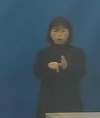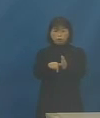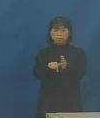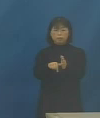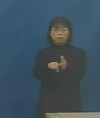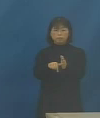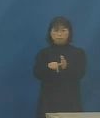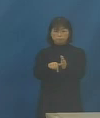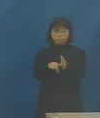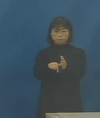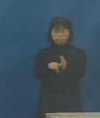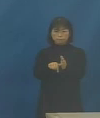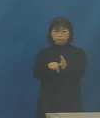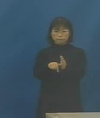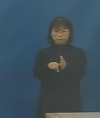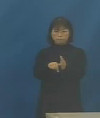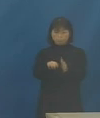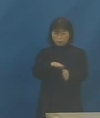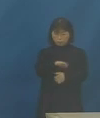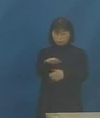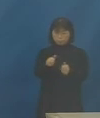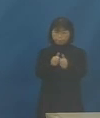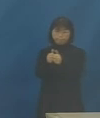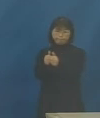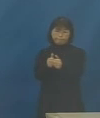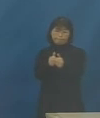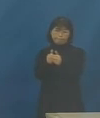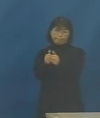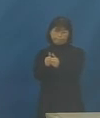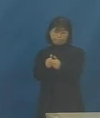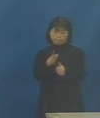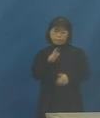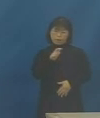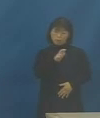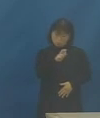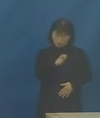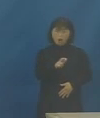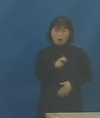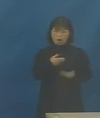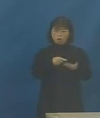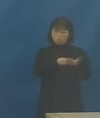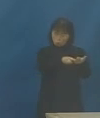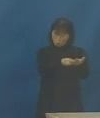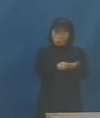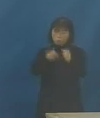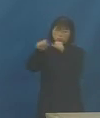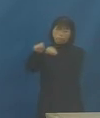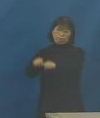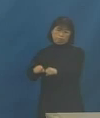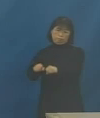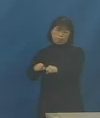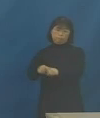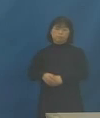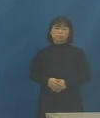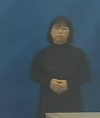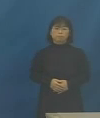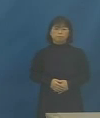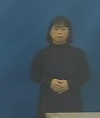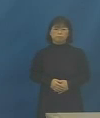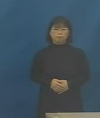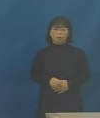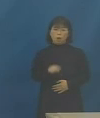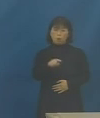まああのうみんなで話し合ってですね jr に要望しようということになりましたこれにつきましてはあの